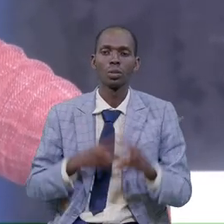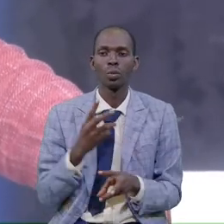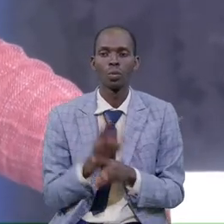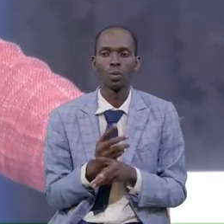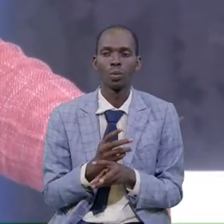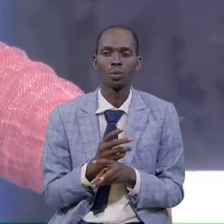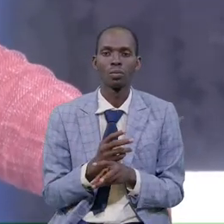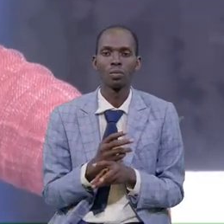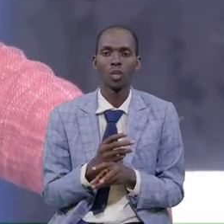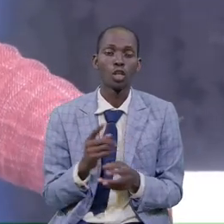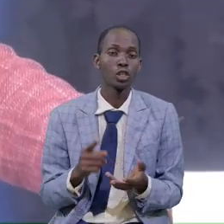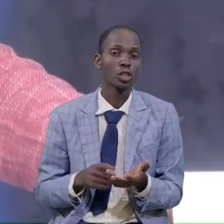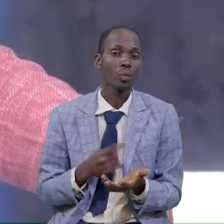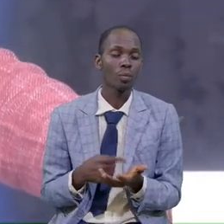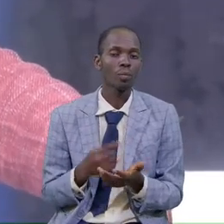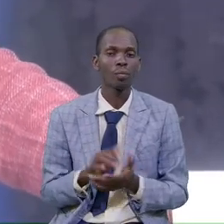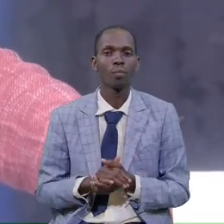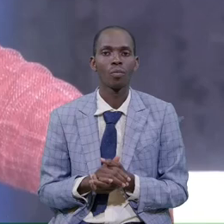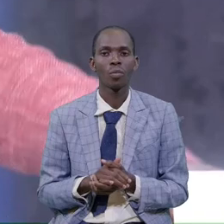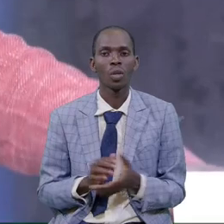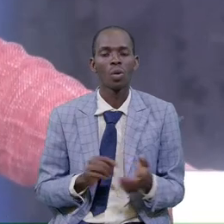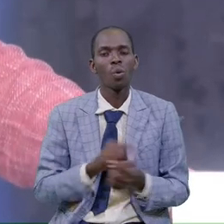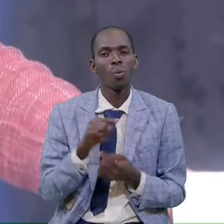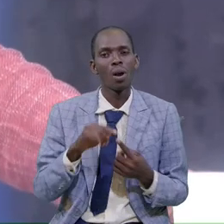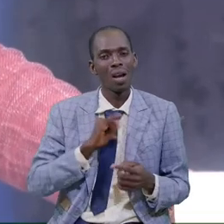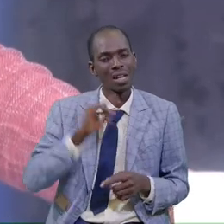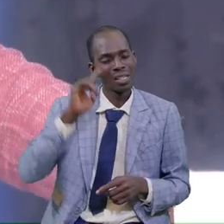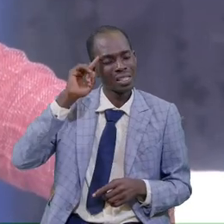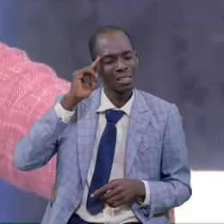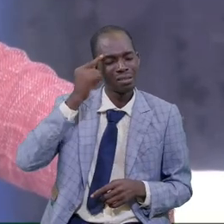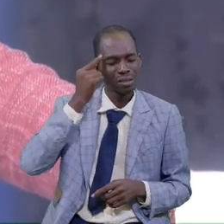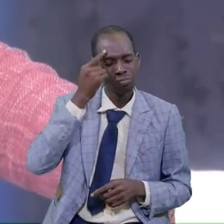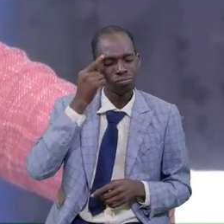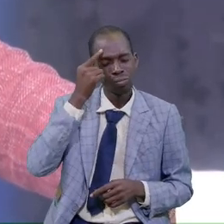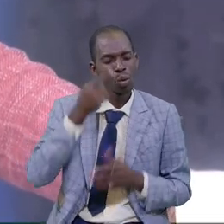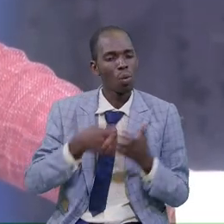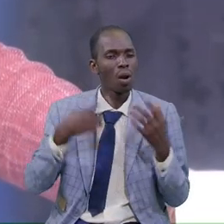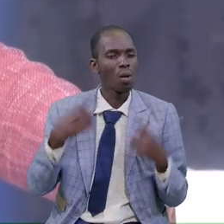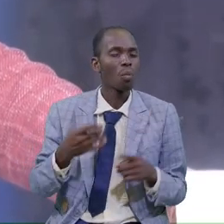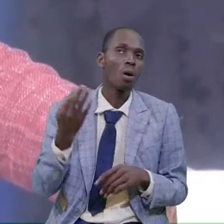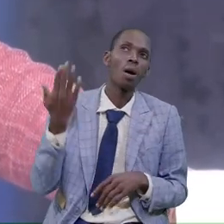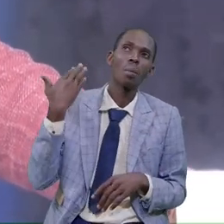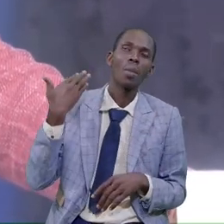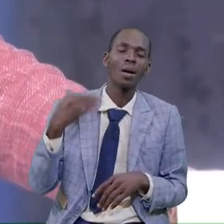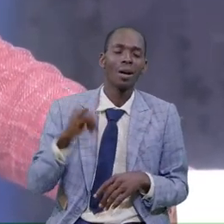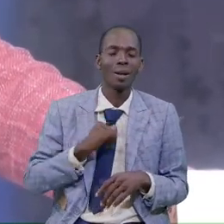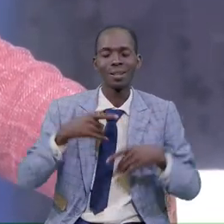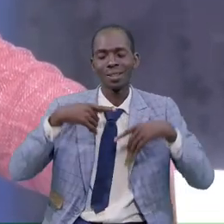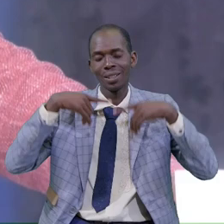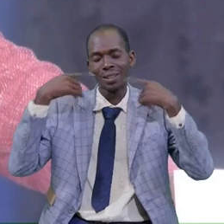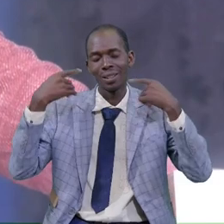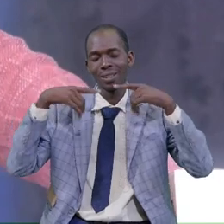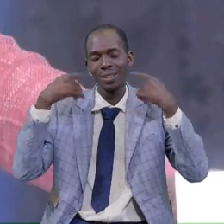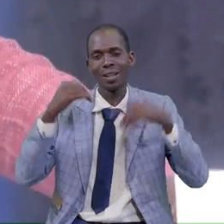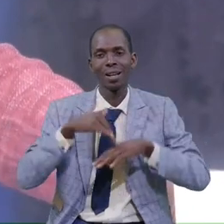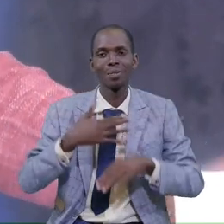Parfois, quand je pense à ce qui est arrivé par le passé dans ma vie, je ris et je ris. Je ris.